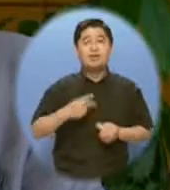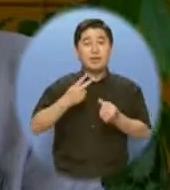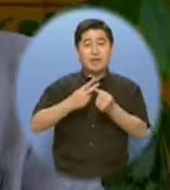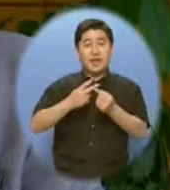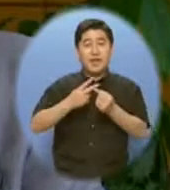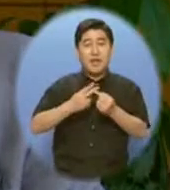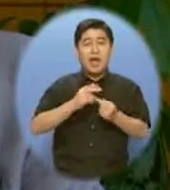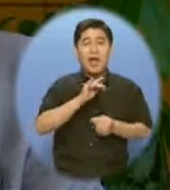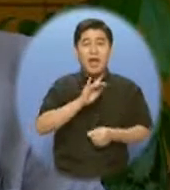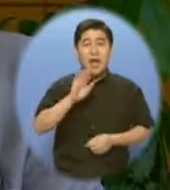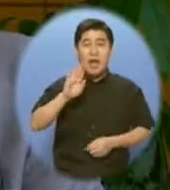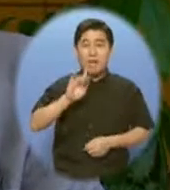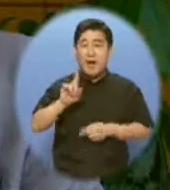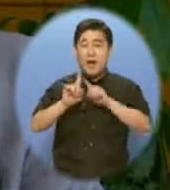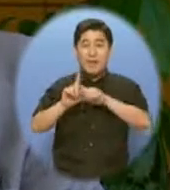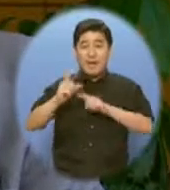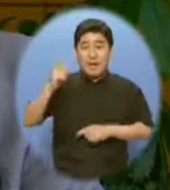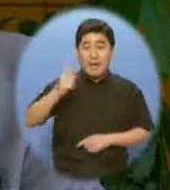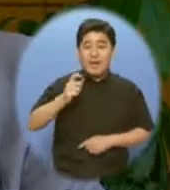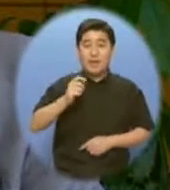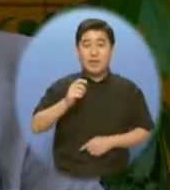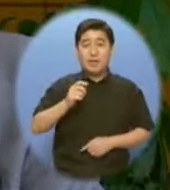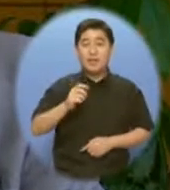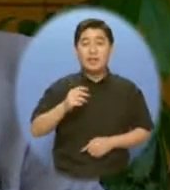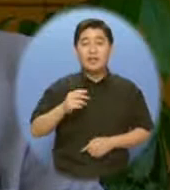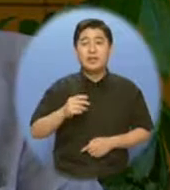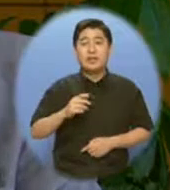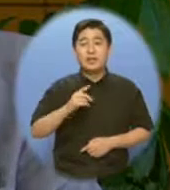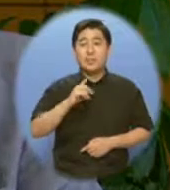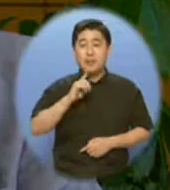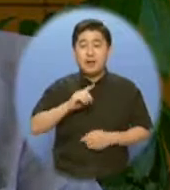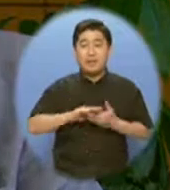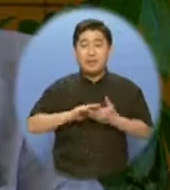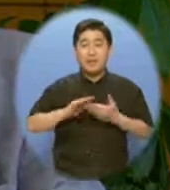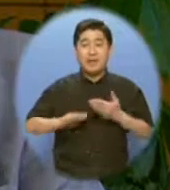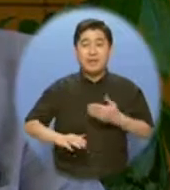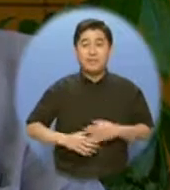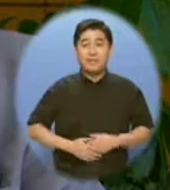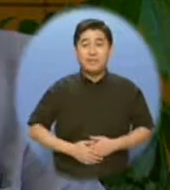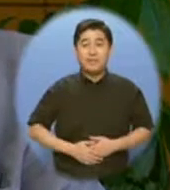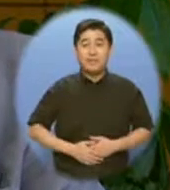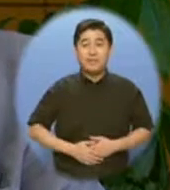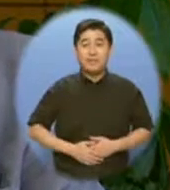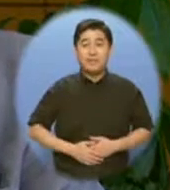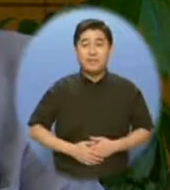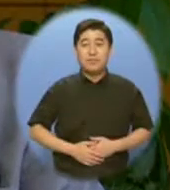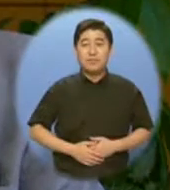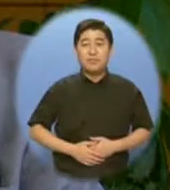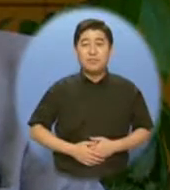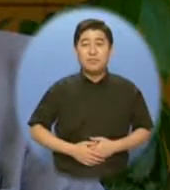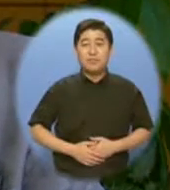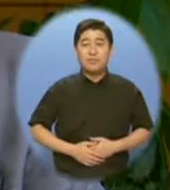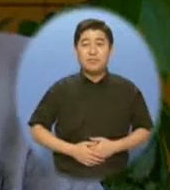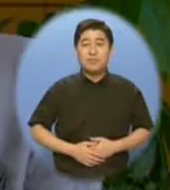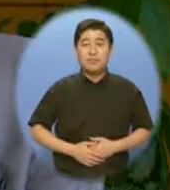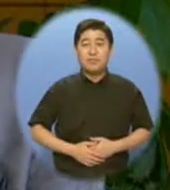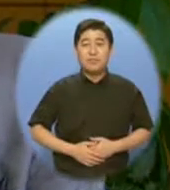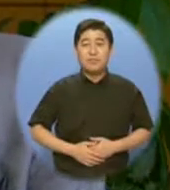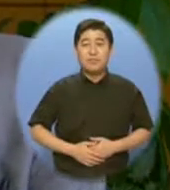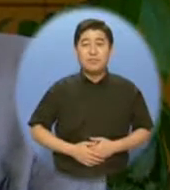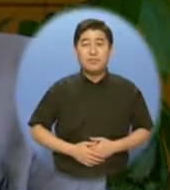번째입니다. 그래서 해바라기 하는 것이 표준말의 발음이에요. 그 표준말의 리듬입니다.